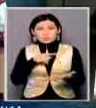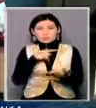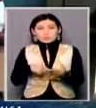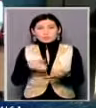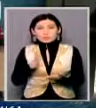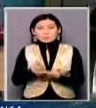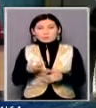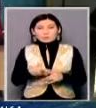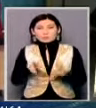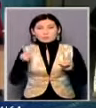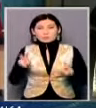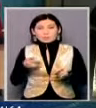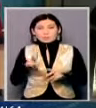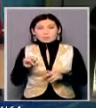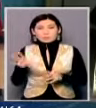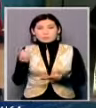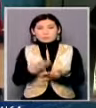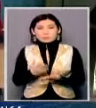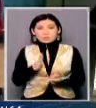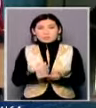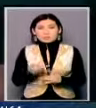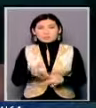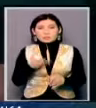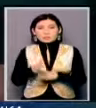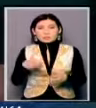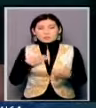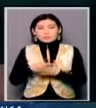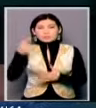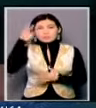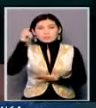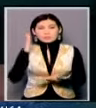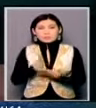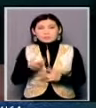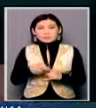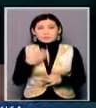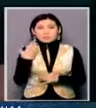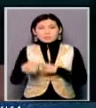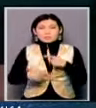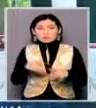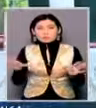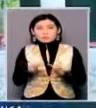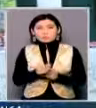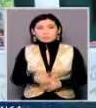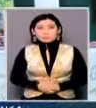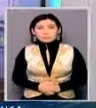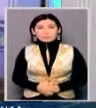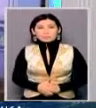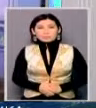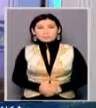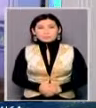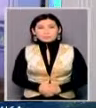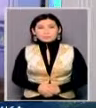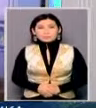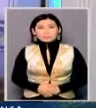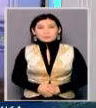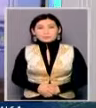вопросы касательно темы национальных ценностей, поделились своими знаниями о казахских традициях и обычаях.